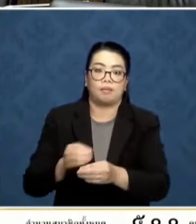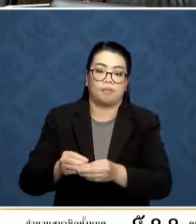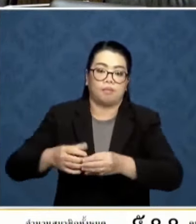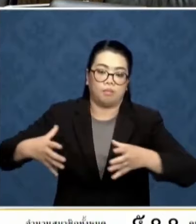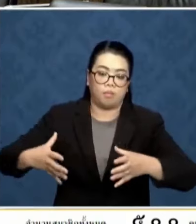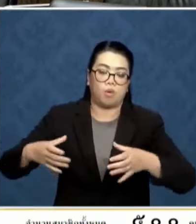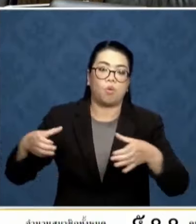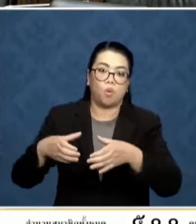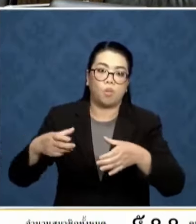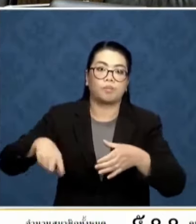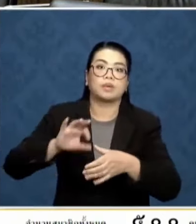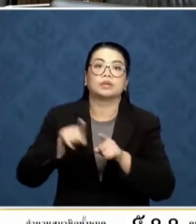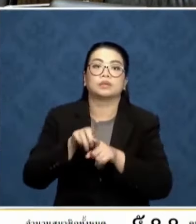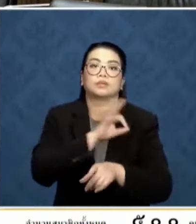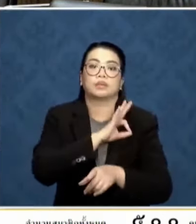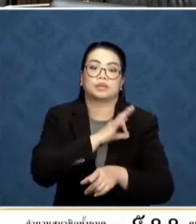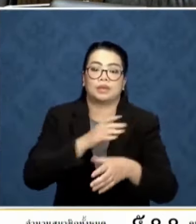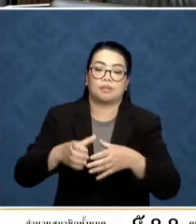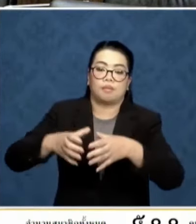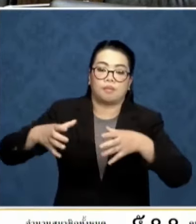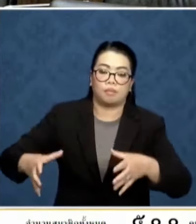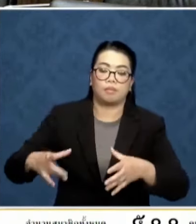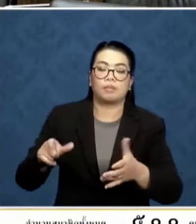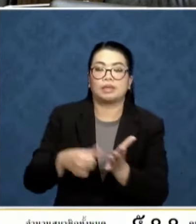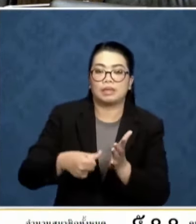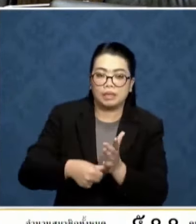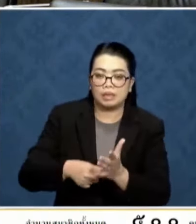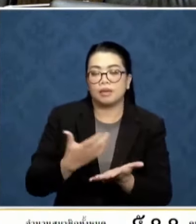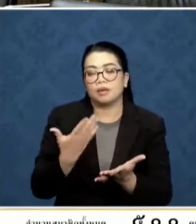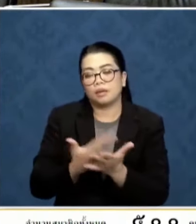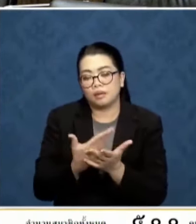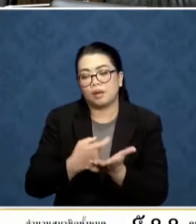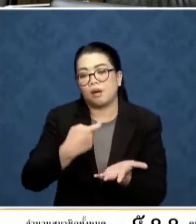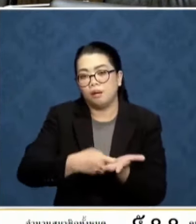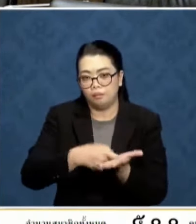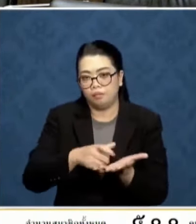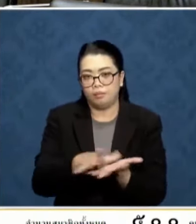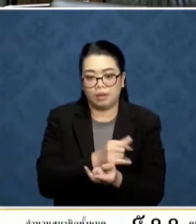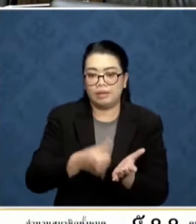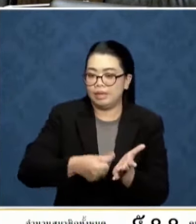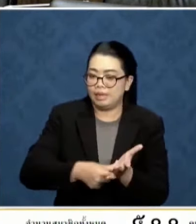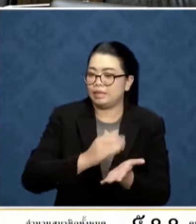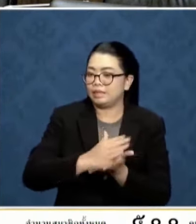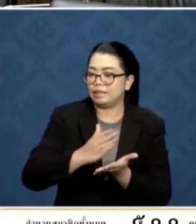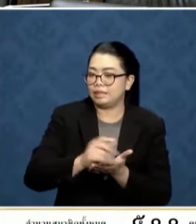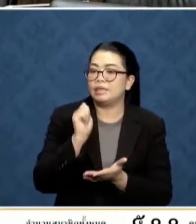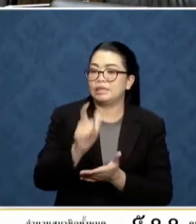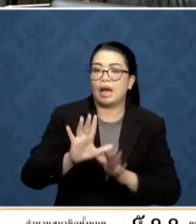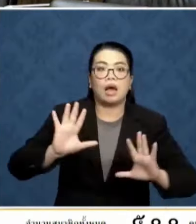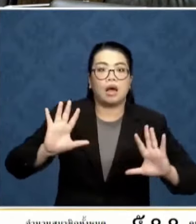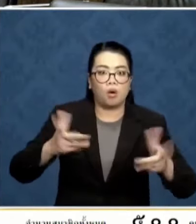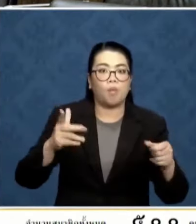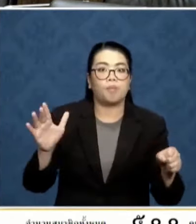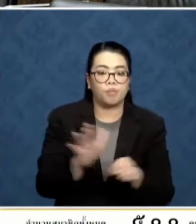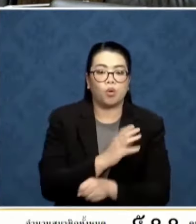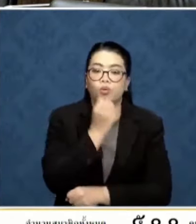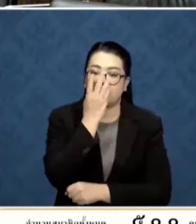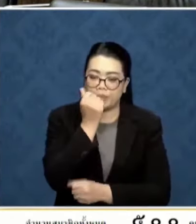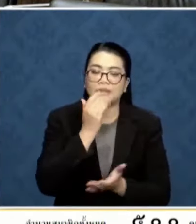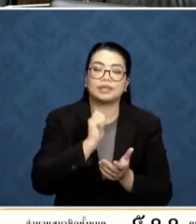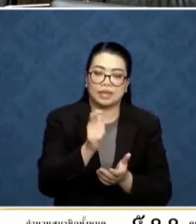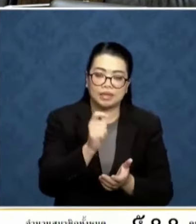งบนะครับในปี 69นะครับท่านจัดสรรงบประมาณใช้หนี้ค้างสมทบเข้ากองทุนประกันสังคมที่เหลืออยู่ให้หมดนะครับหรือค่าจ่ายไม่หมดครับจ่ายดอกเบี้ย